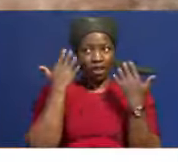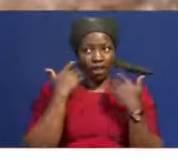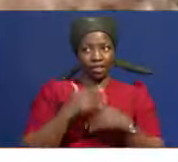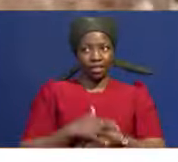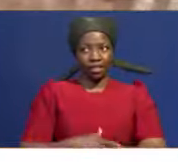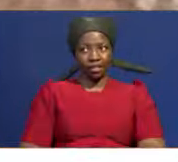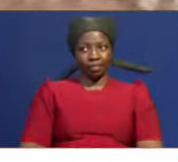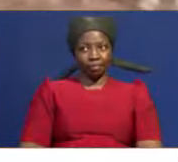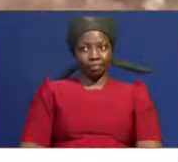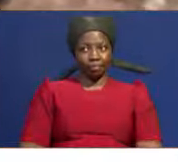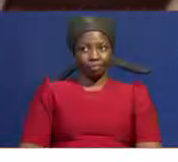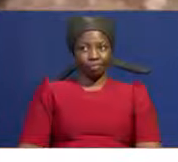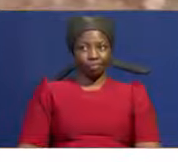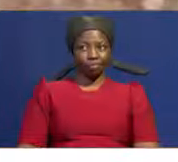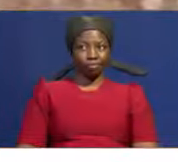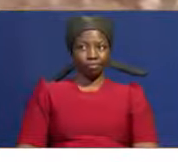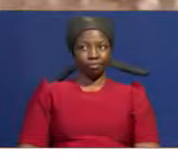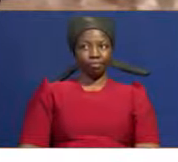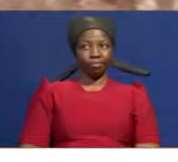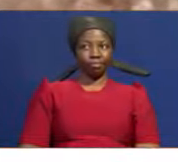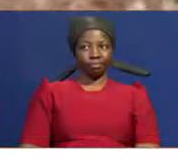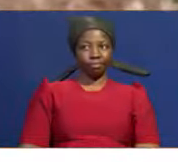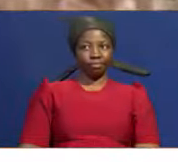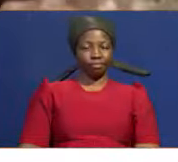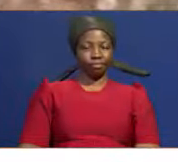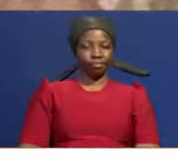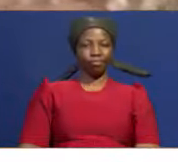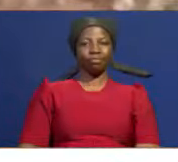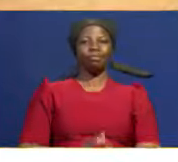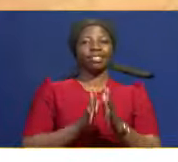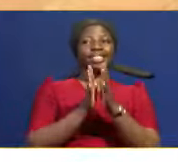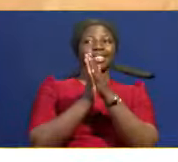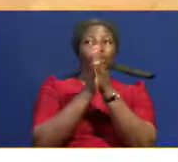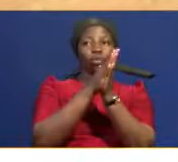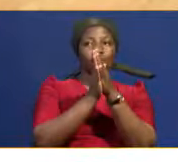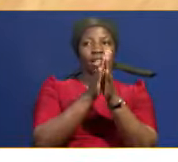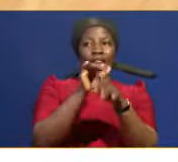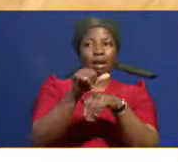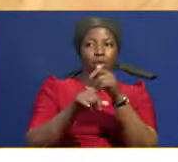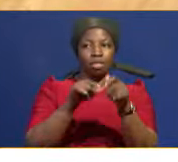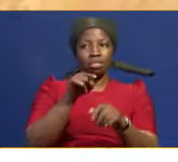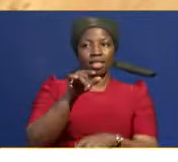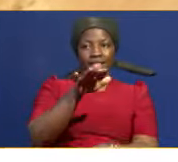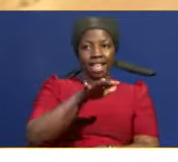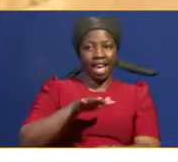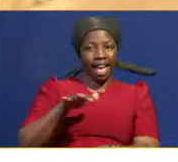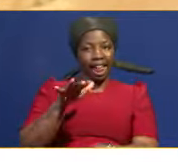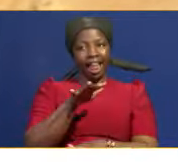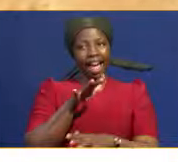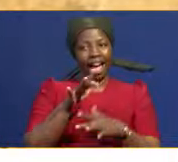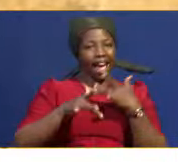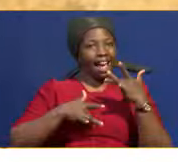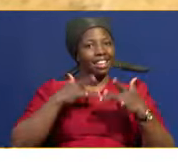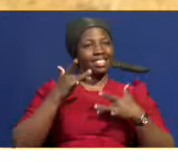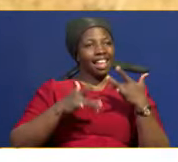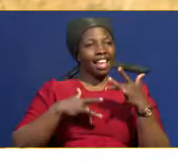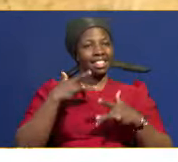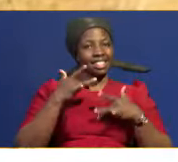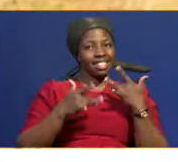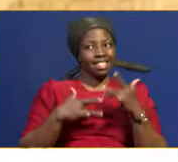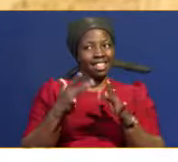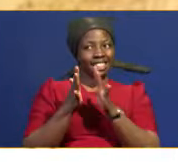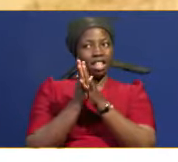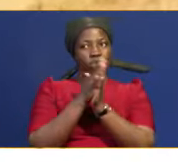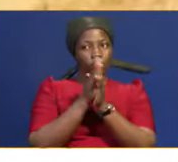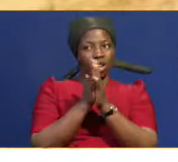gani? Nzuri sana. Hadithi kuhusu eneo hili zinasisimua ngano za jamii